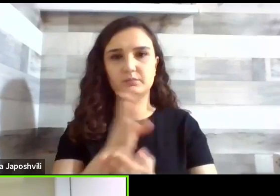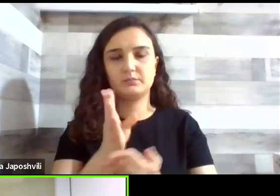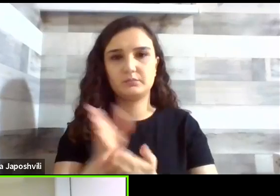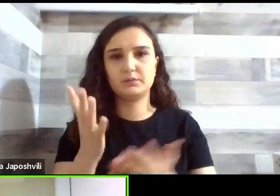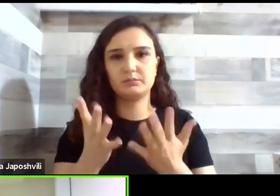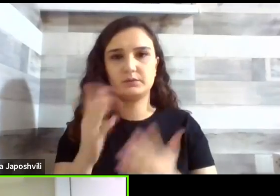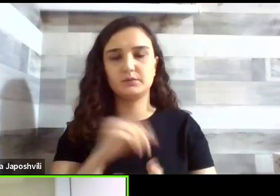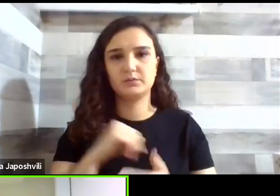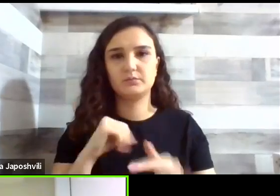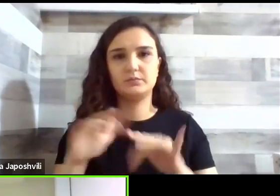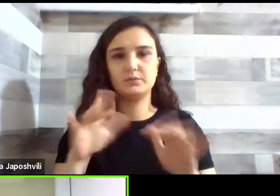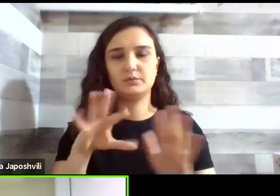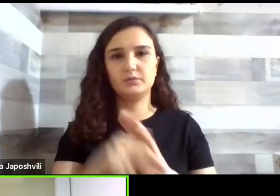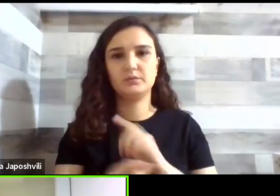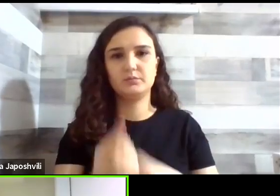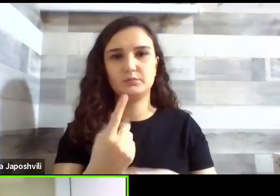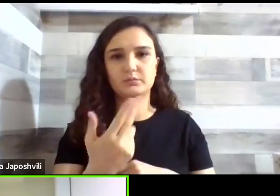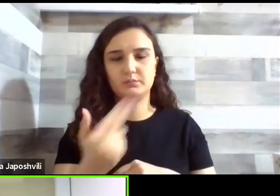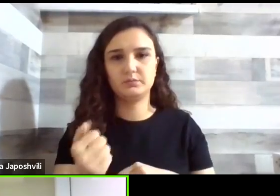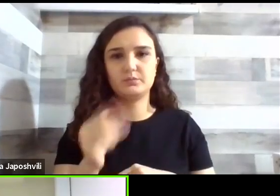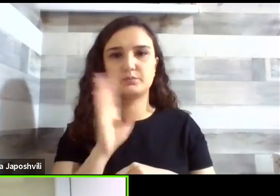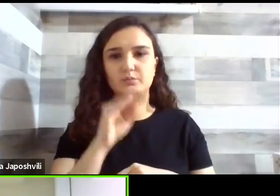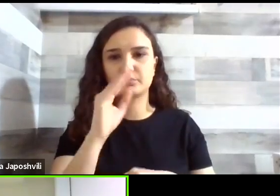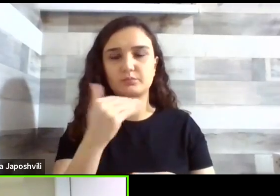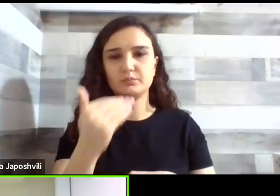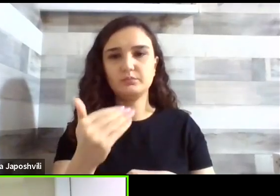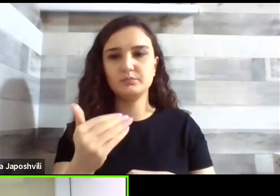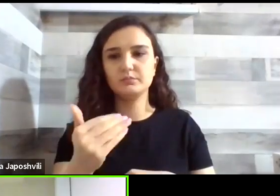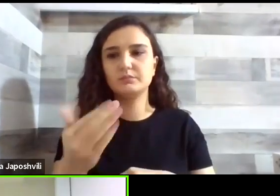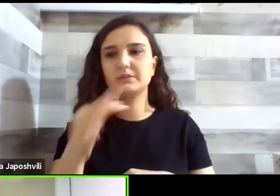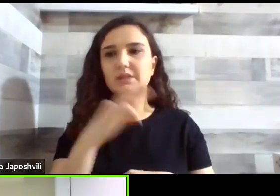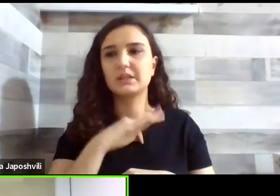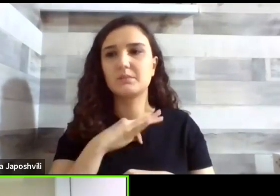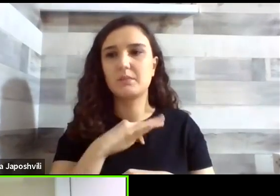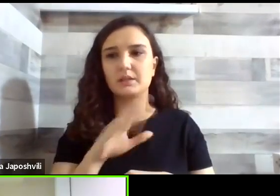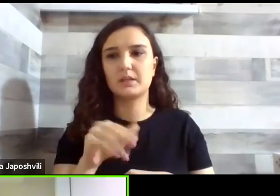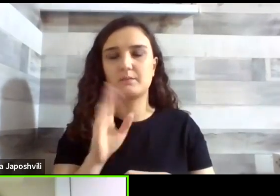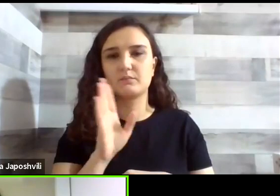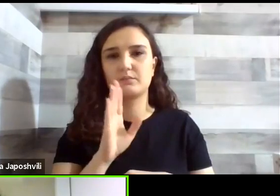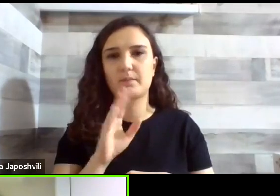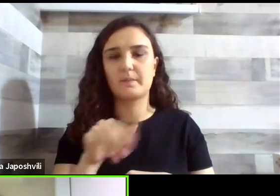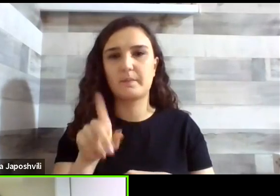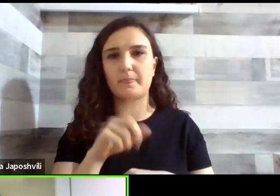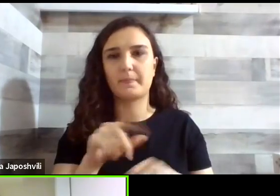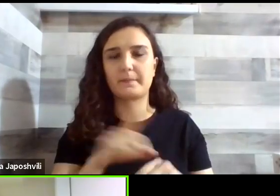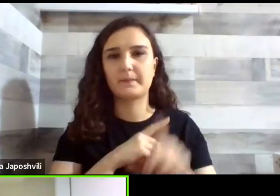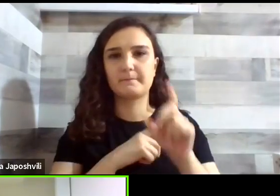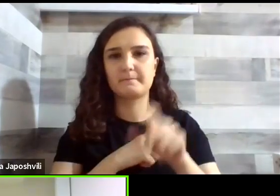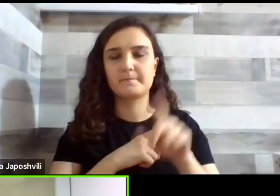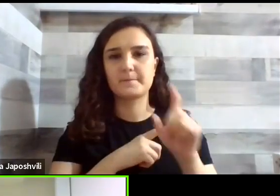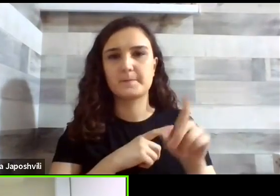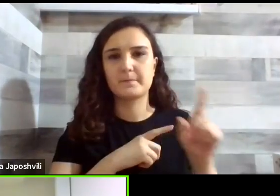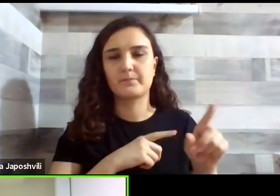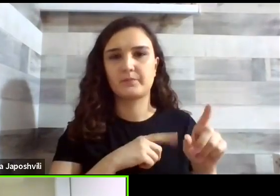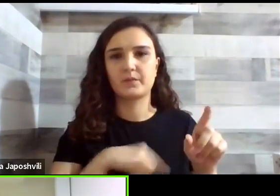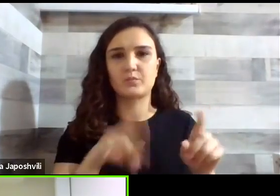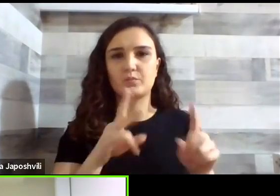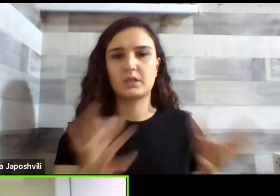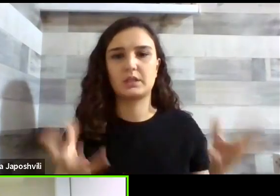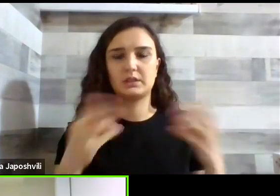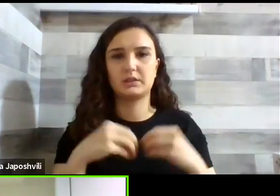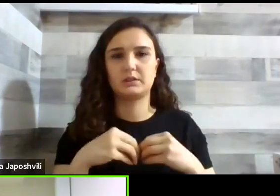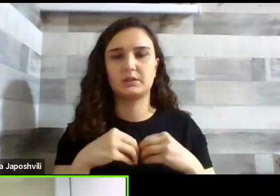თვითონ პროცესში გამოჩნდება და რა თქმა უნდა, შობლის უკავშირი და პროვაიდერების და სპეციალისტების რეფლექსია უნდა გაერთიანდეს